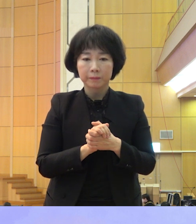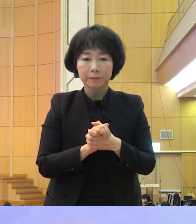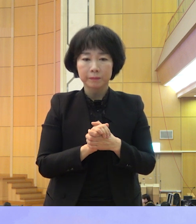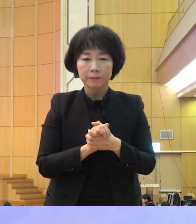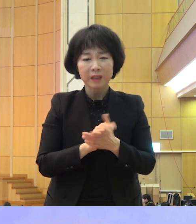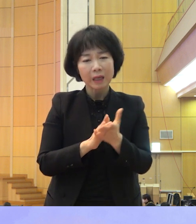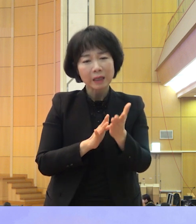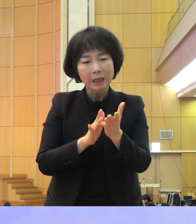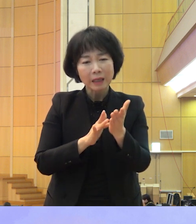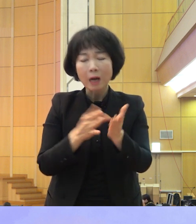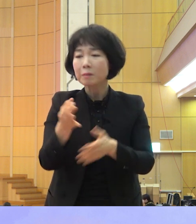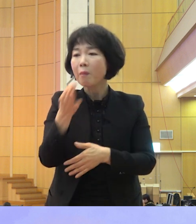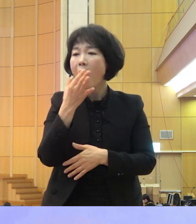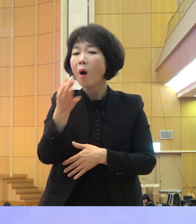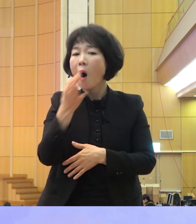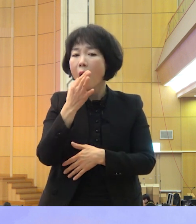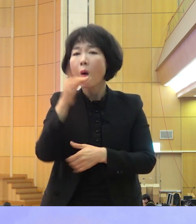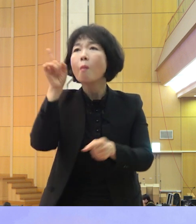약을 먹어도